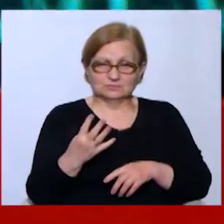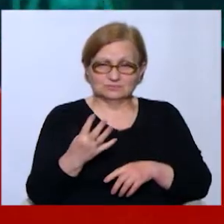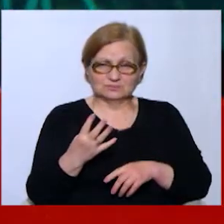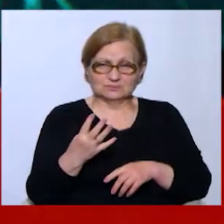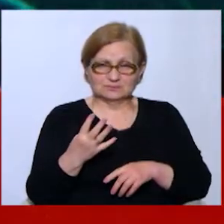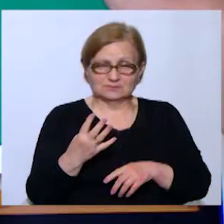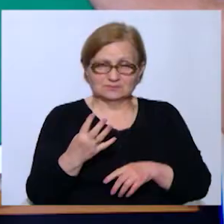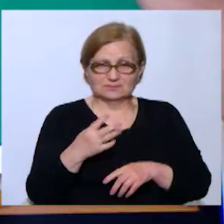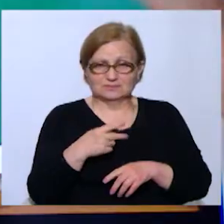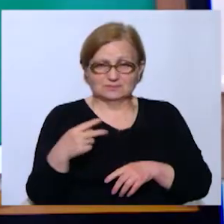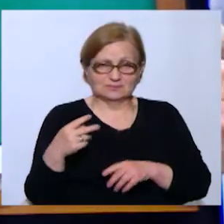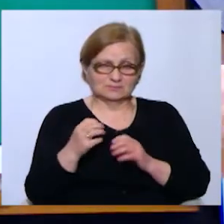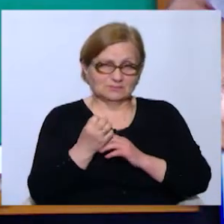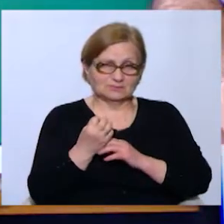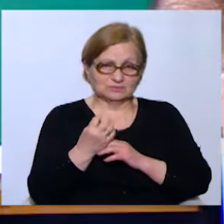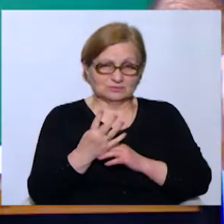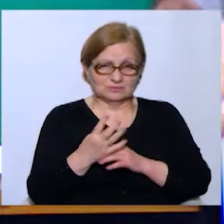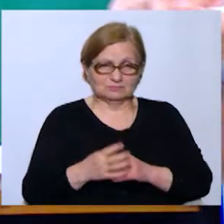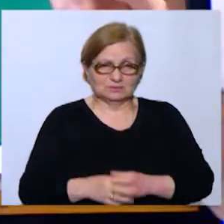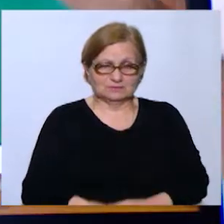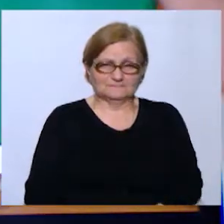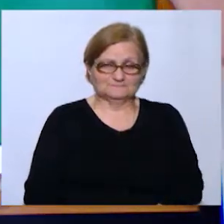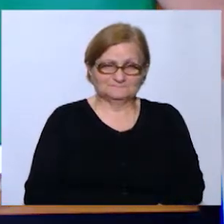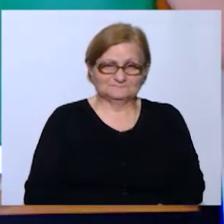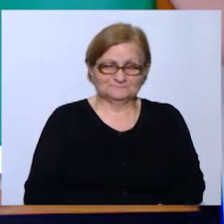დავუმატებთ 4-ს და გამოგვივა